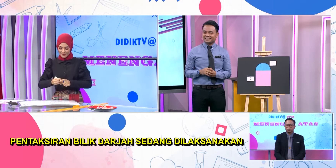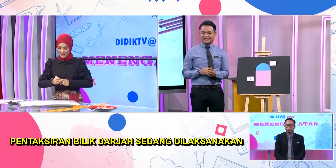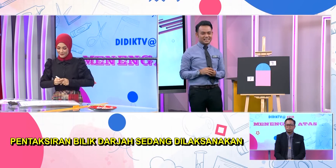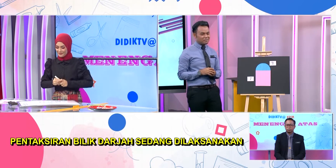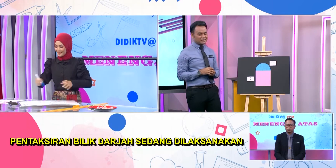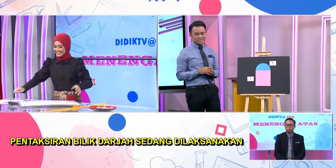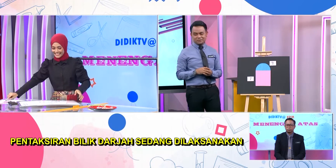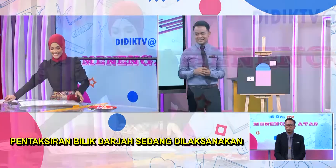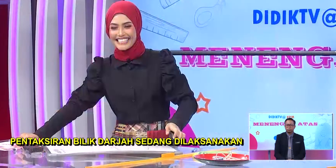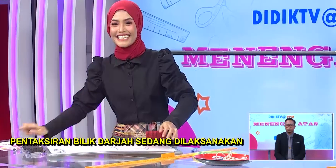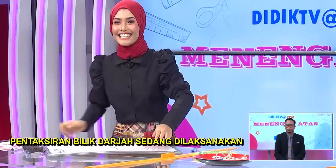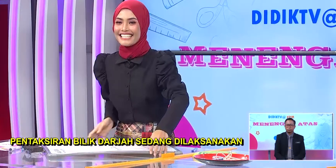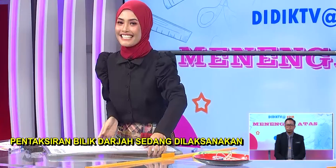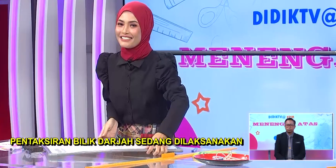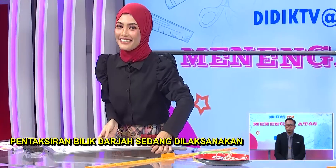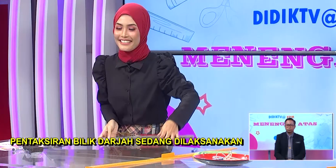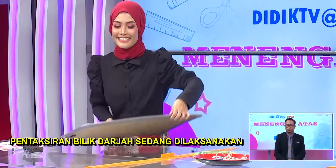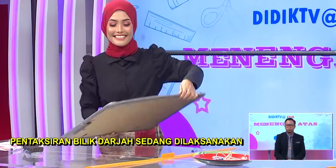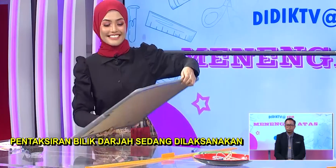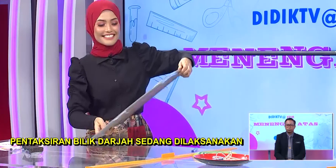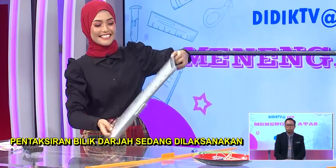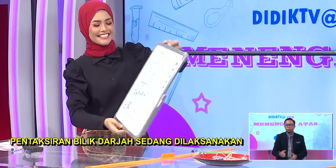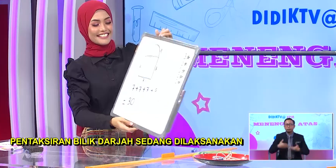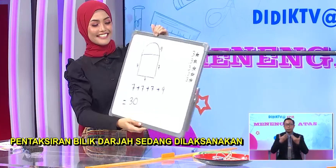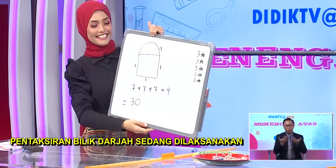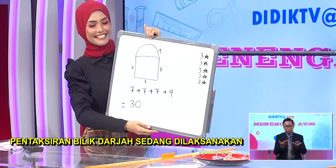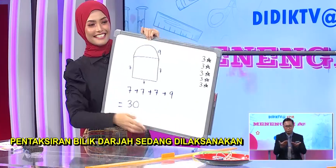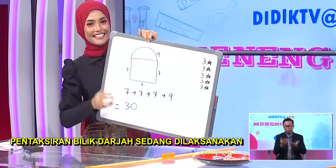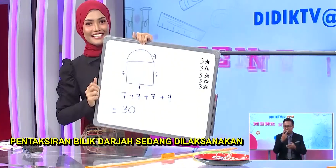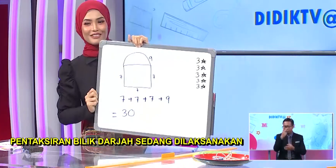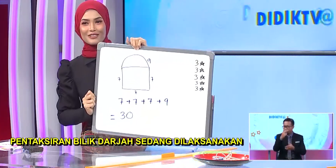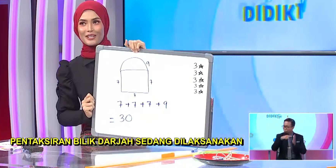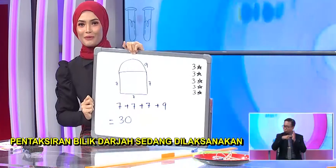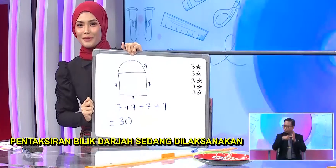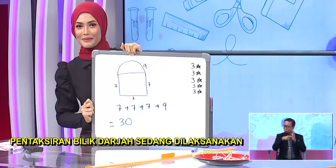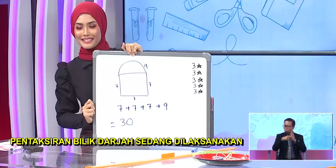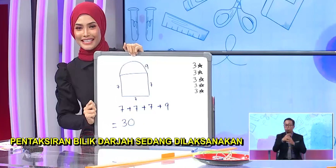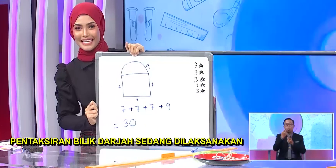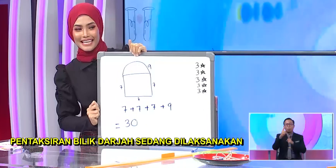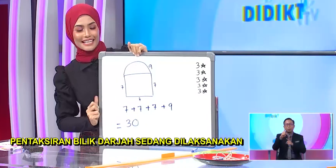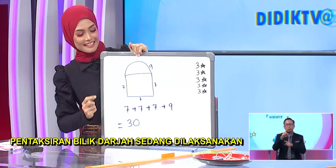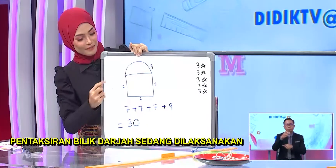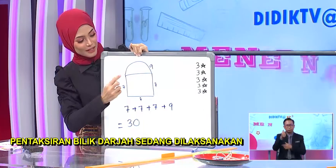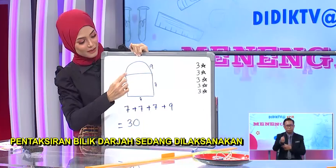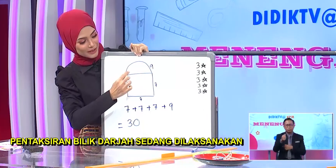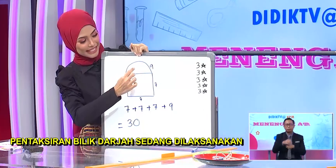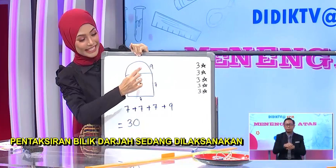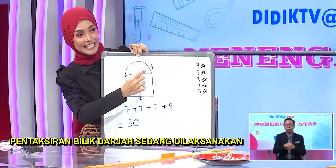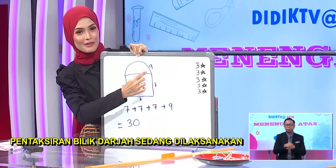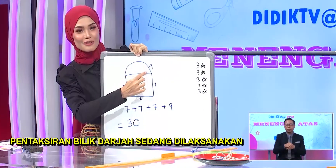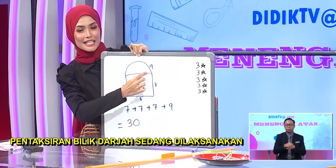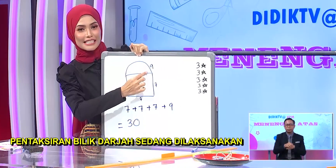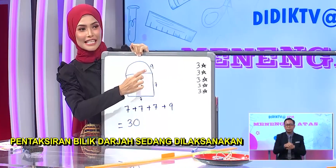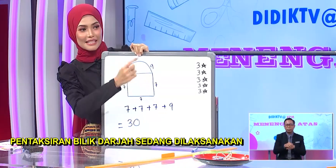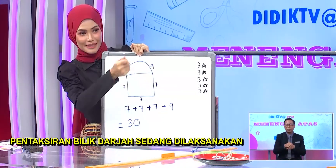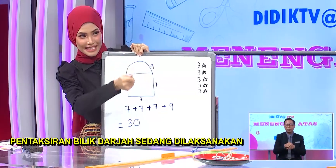Kai gak peka jawaban itu adanya di rumah sepeda presiden Tunjukkan jawab masing-masing harganya masing-masing separuh bulatan